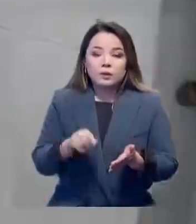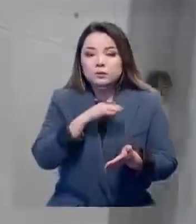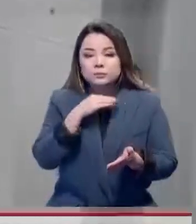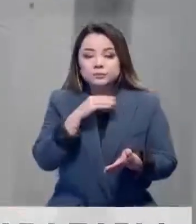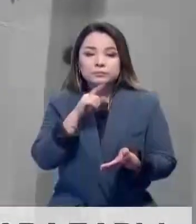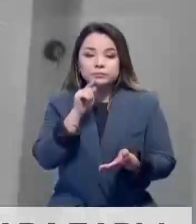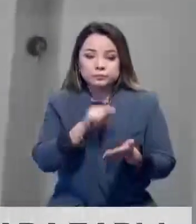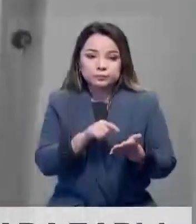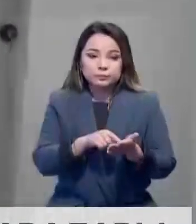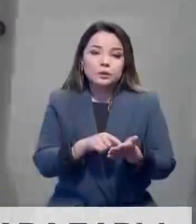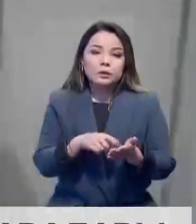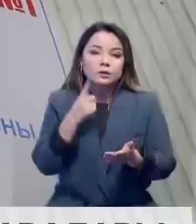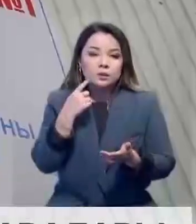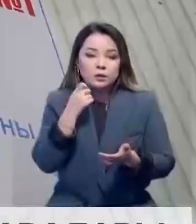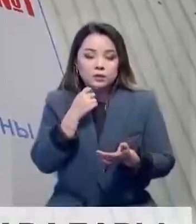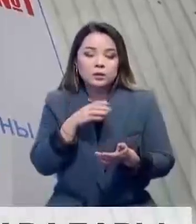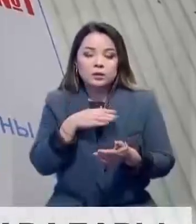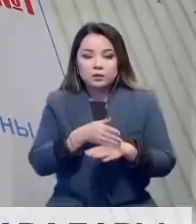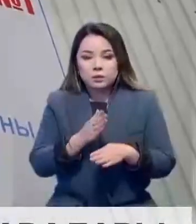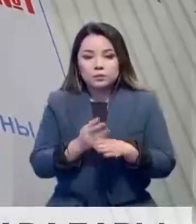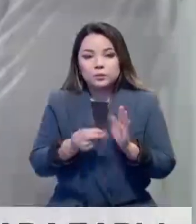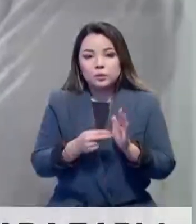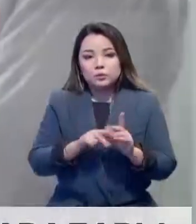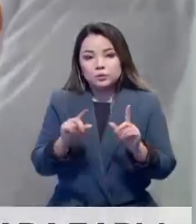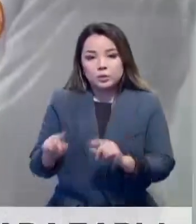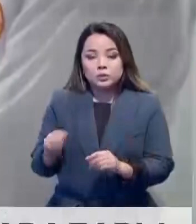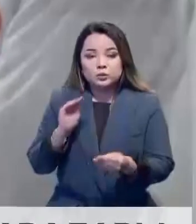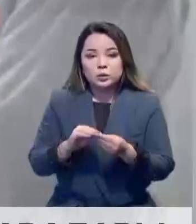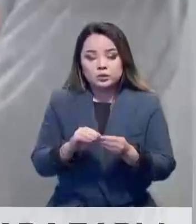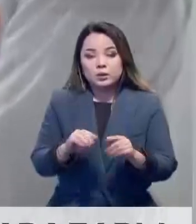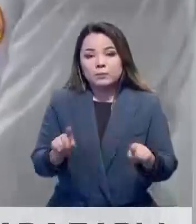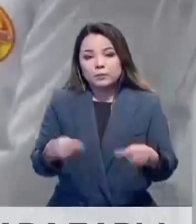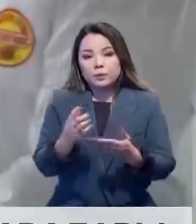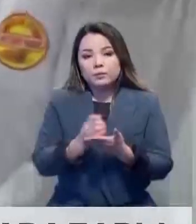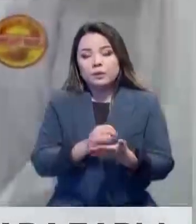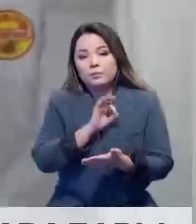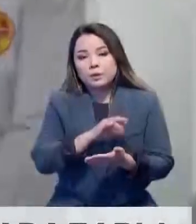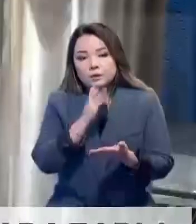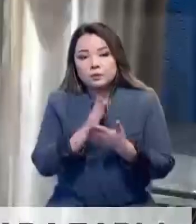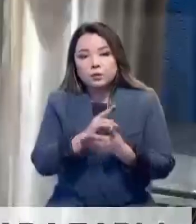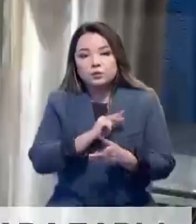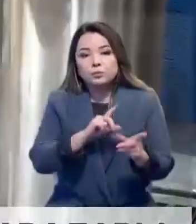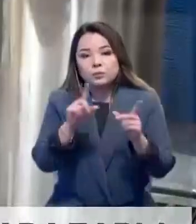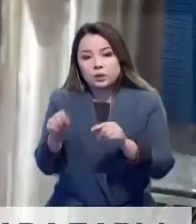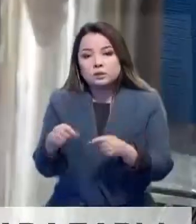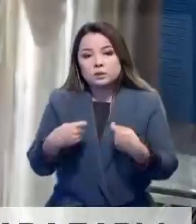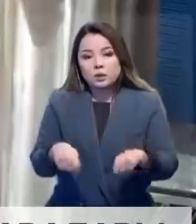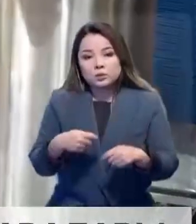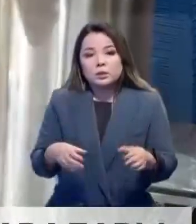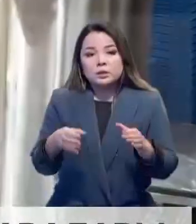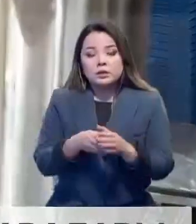мен нан өнімдерінің бағасы төмендеген. Бұл тұрақтандыру қорының пайдасы, дейді мамандар. Өңірге жұмыс сапарымен барған сауда